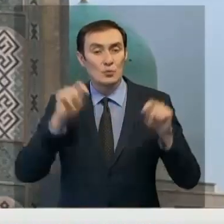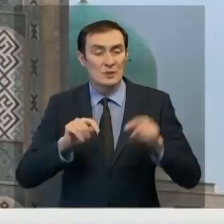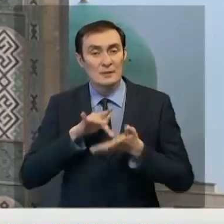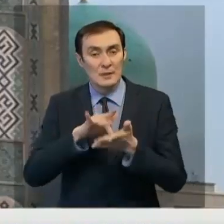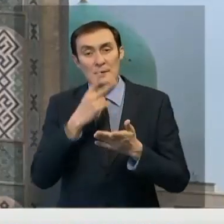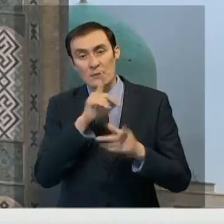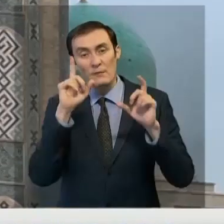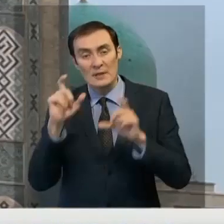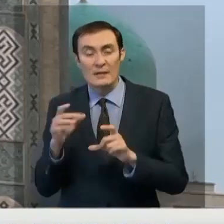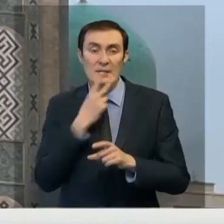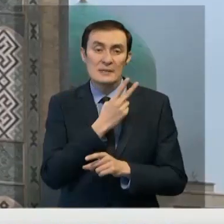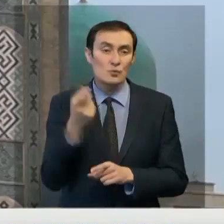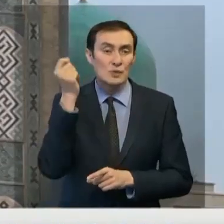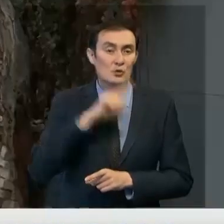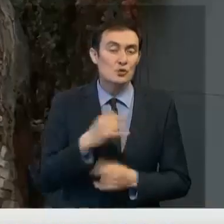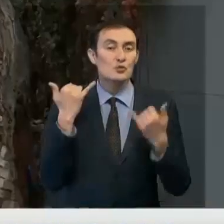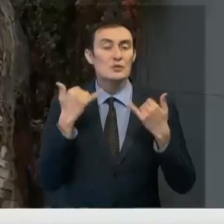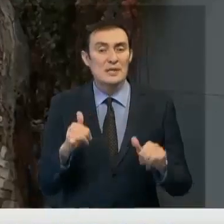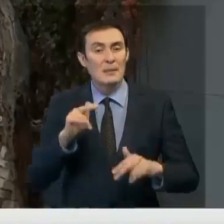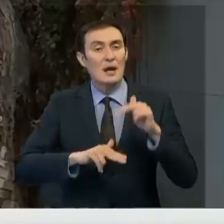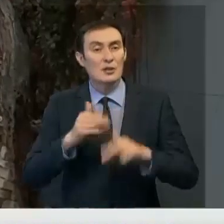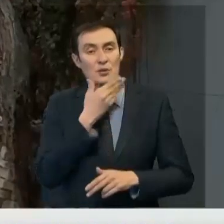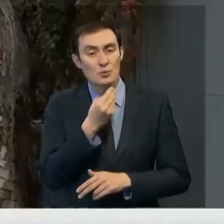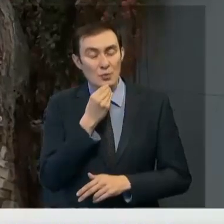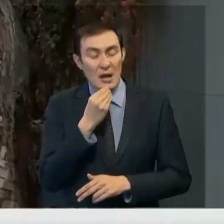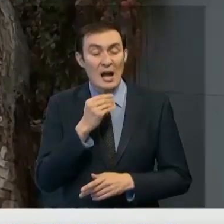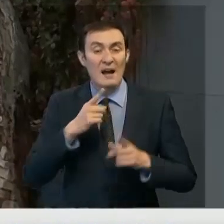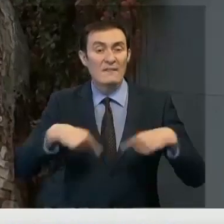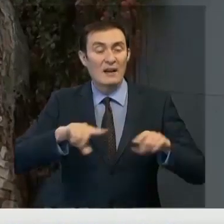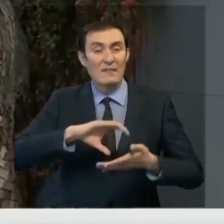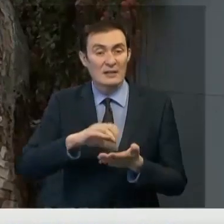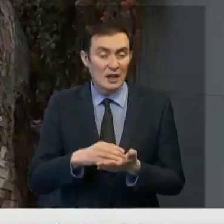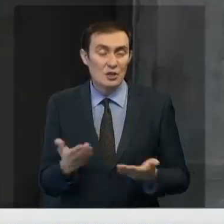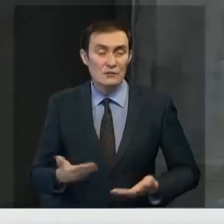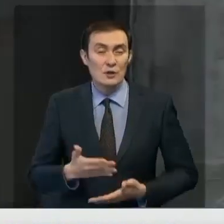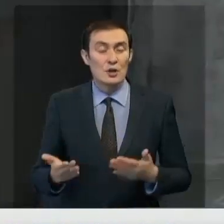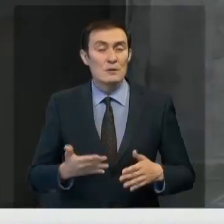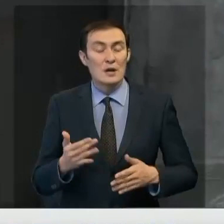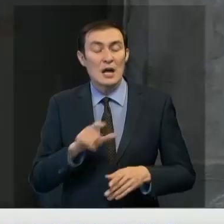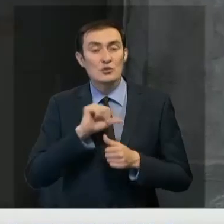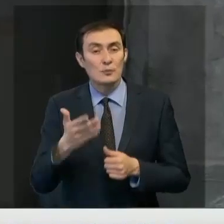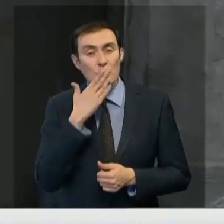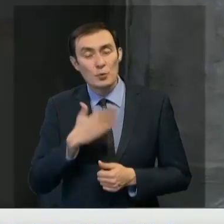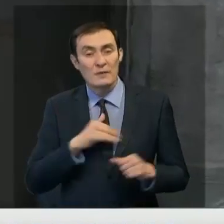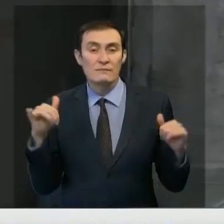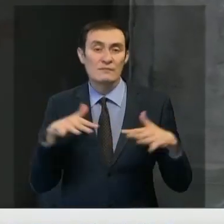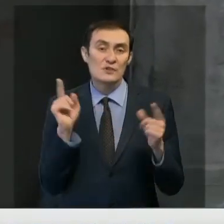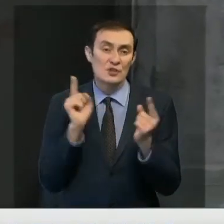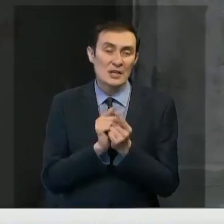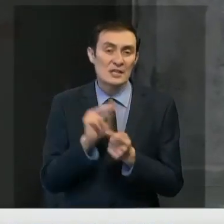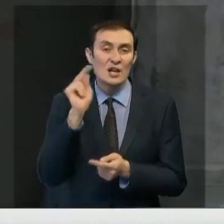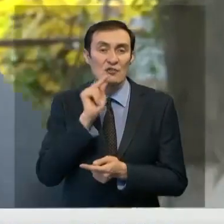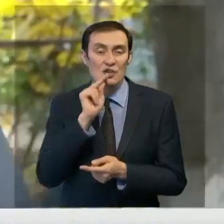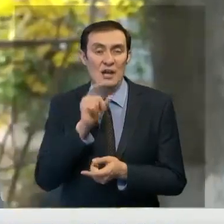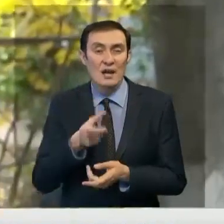памятные фотографии и знакомятся с чудесами архитектуры. А в самом квартале жизнь бьет ключом, особенно жители любят собираться в местной